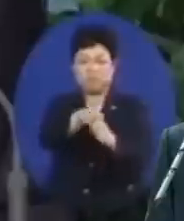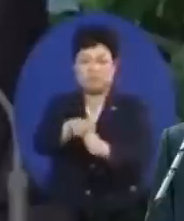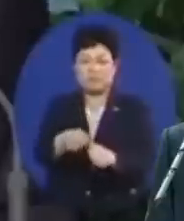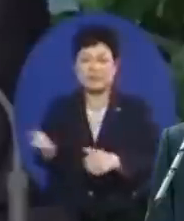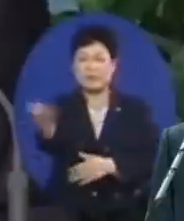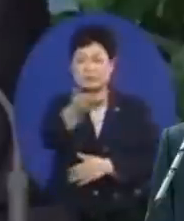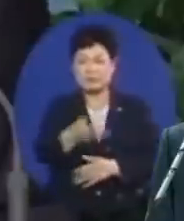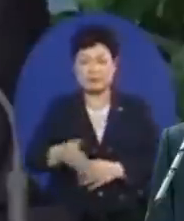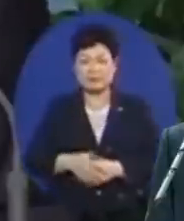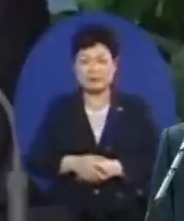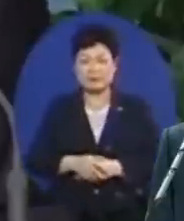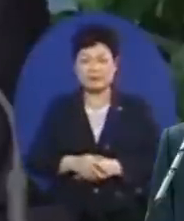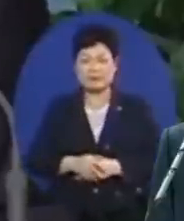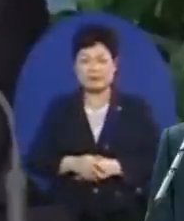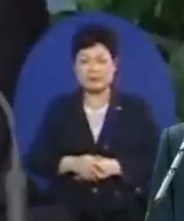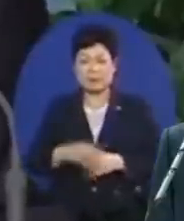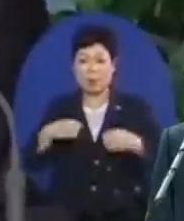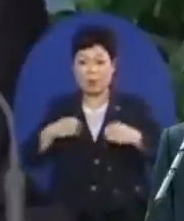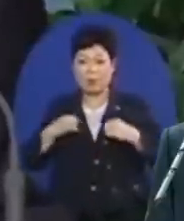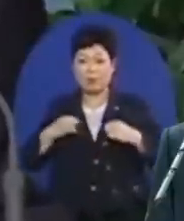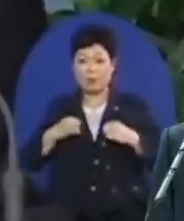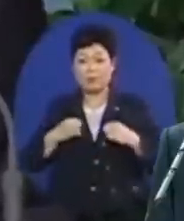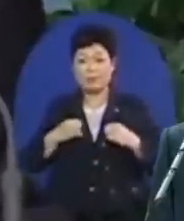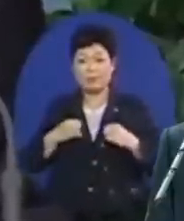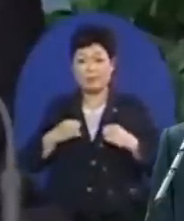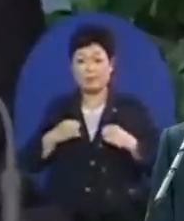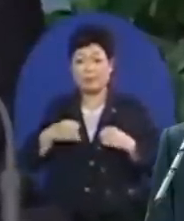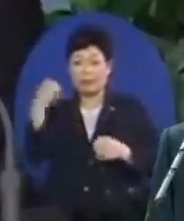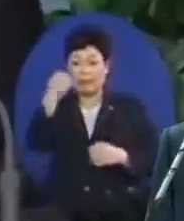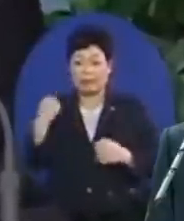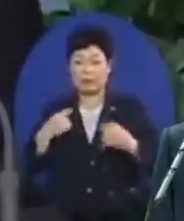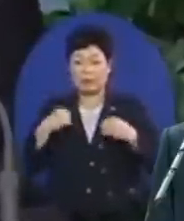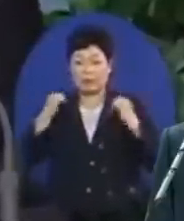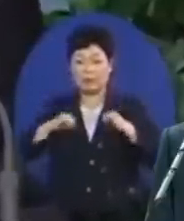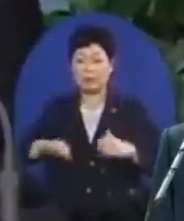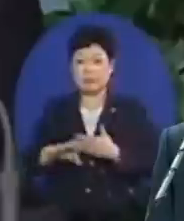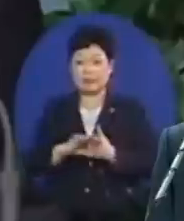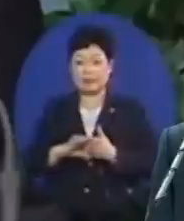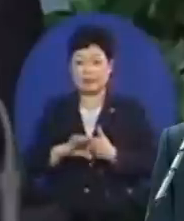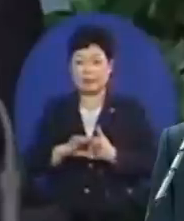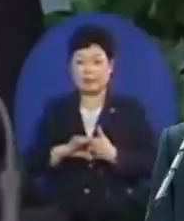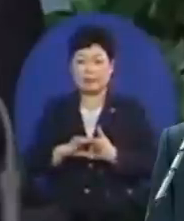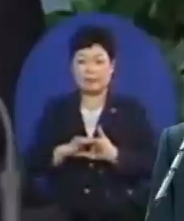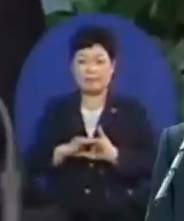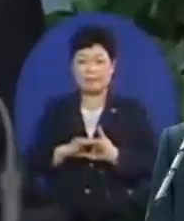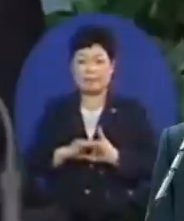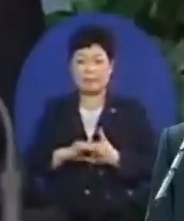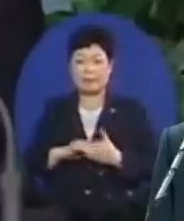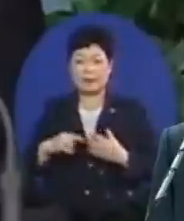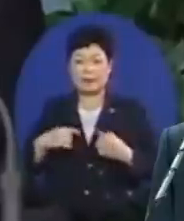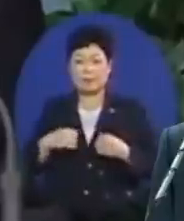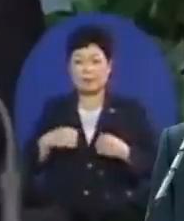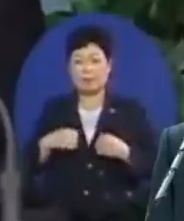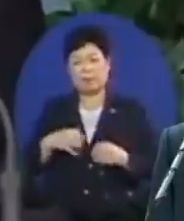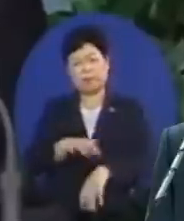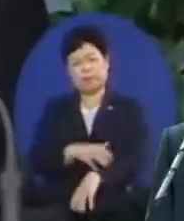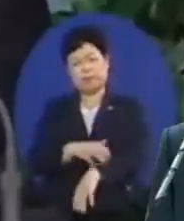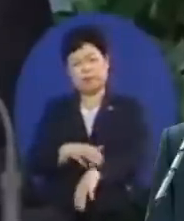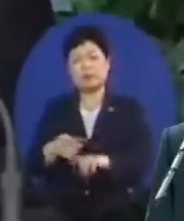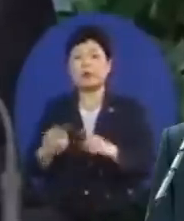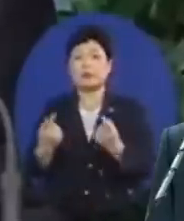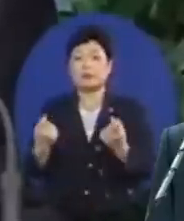여러분 옷도 낡은 옷을 입고 다니면 몸에 걸그치지 않습니까?